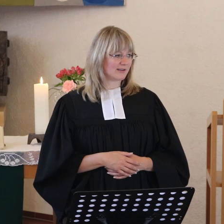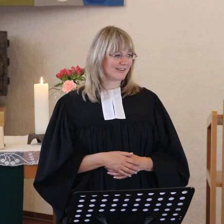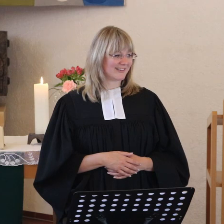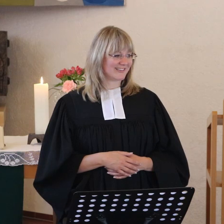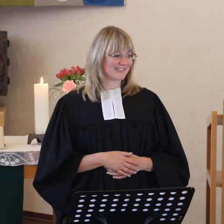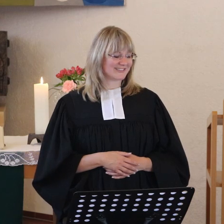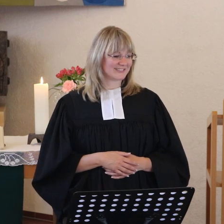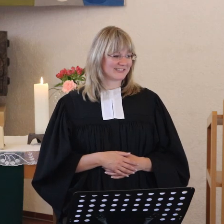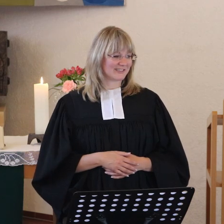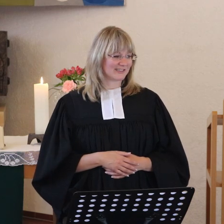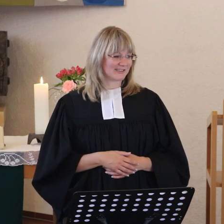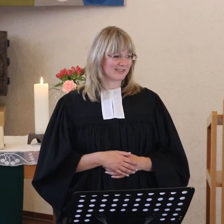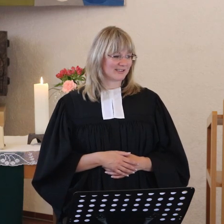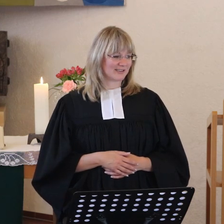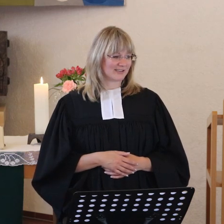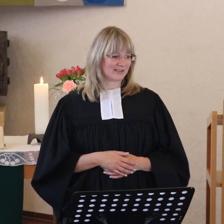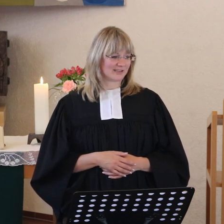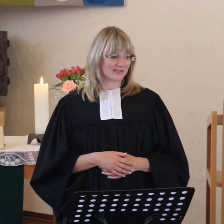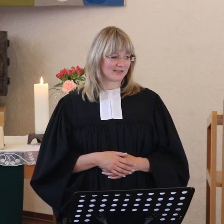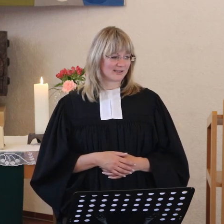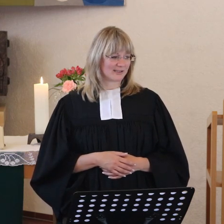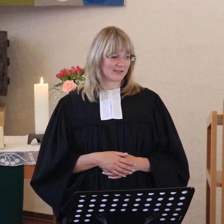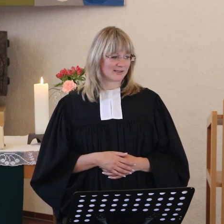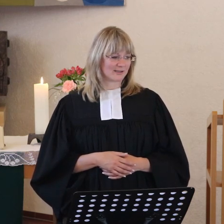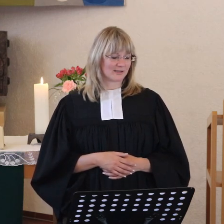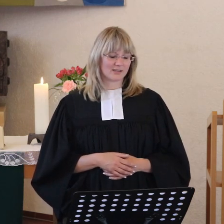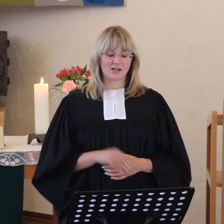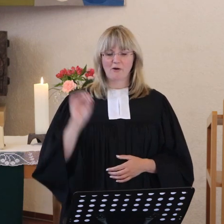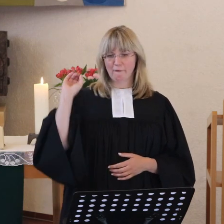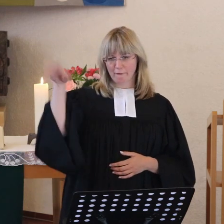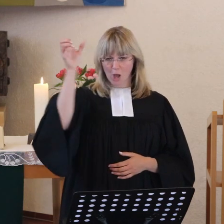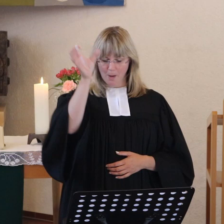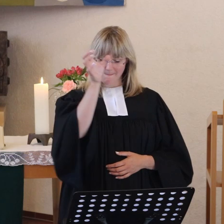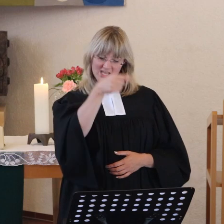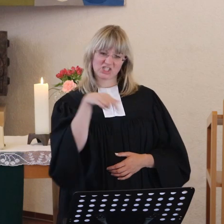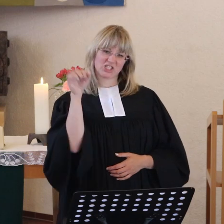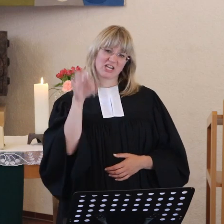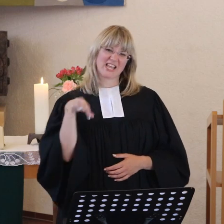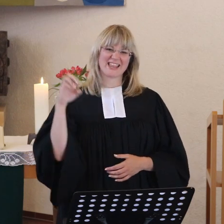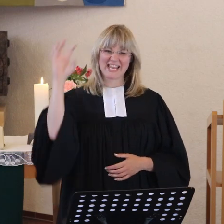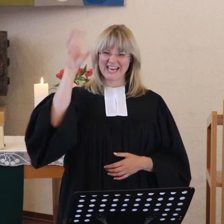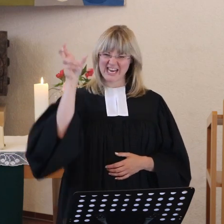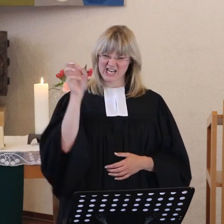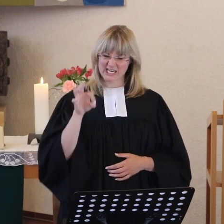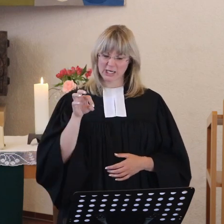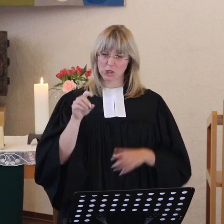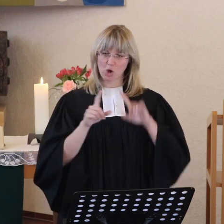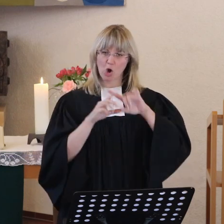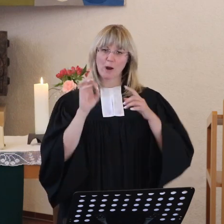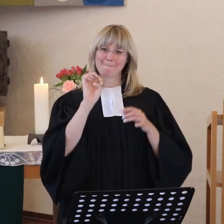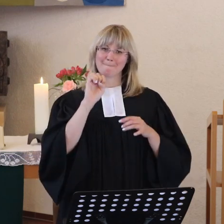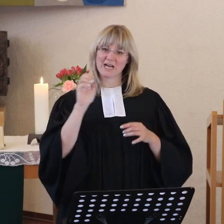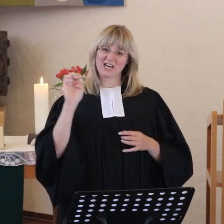Für die Menschen in Indien und Bangladesch, deren Heimat durch den Zyklon Amphan völlig verwüstet